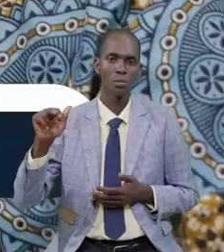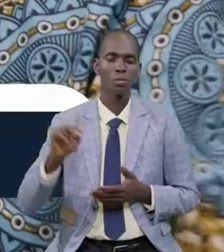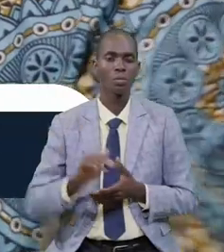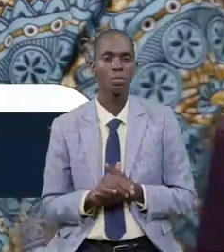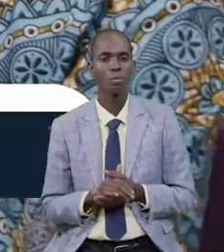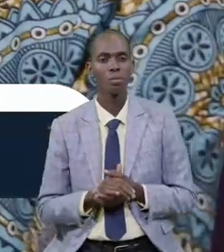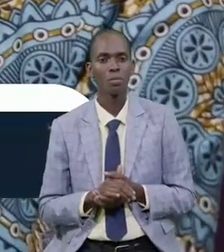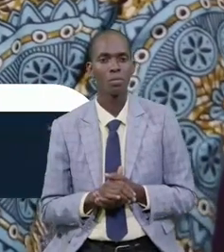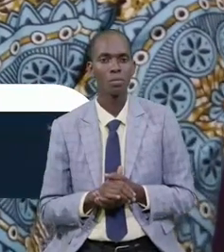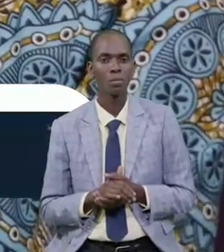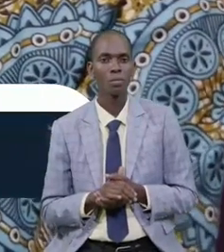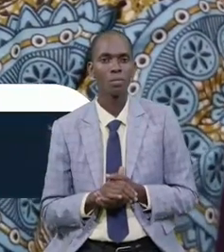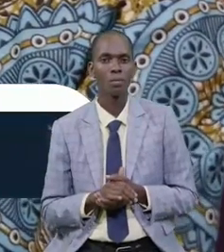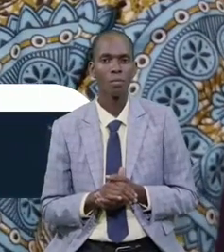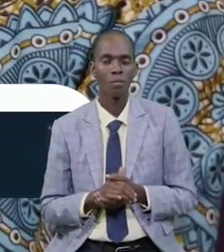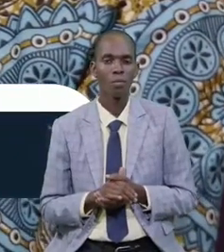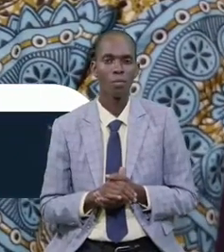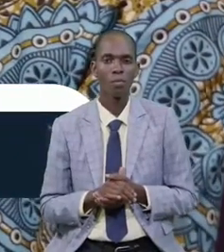Esaïe 51, 13.